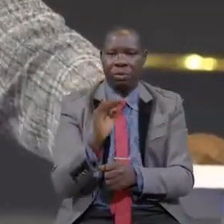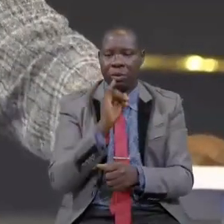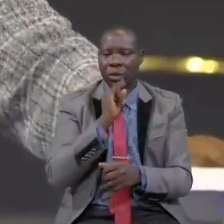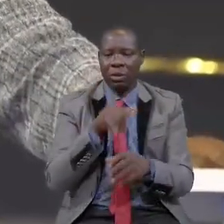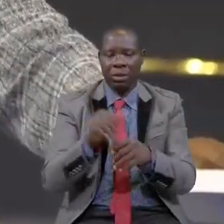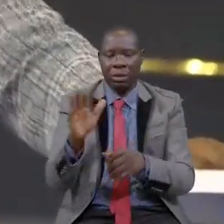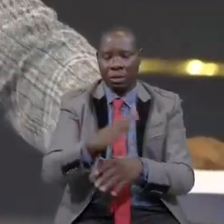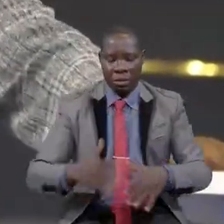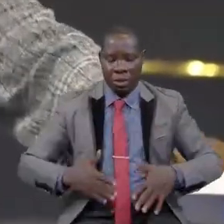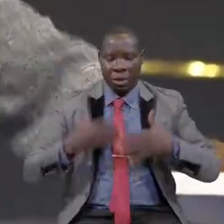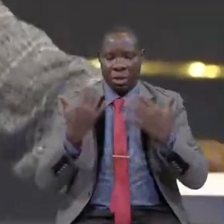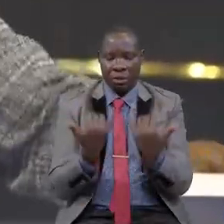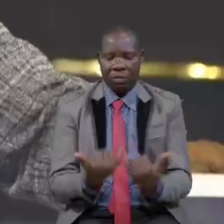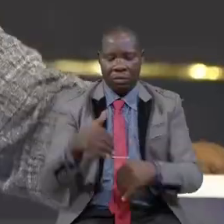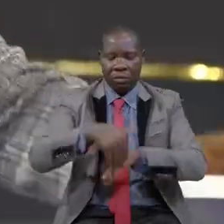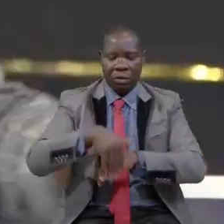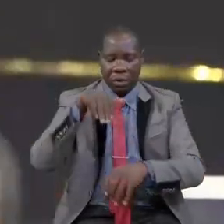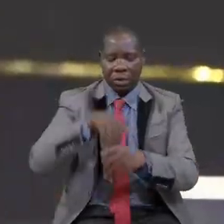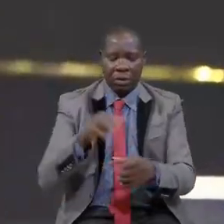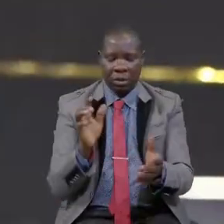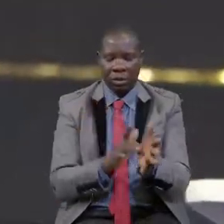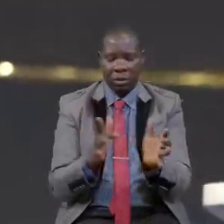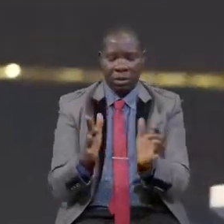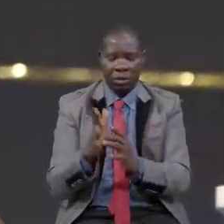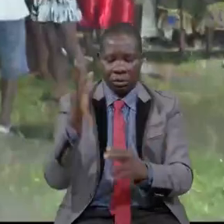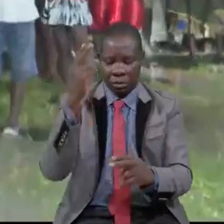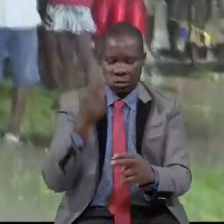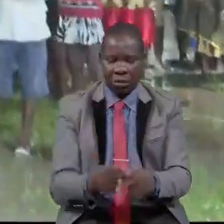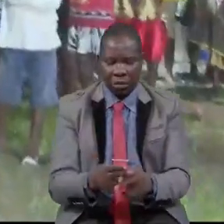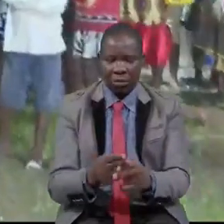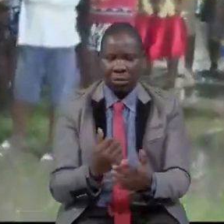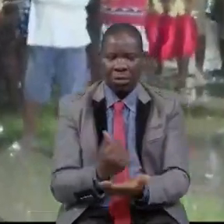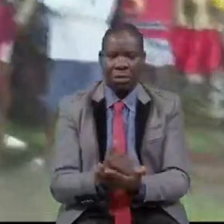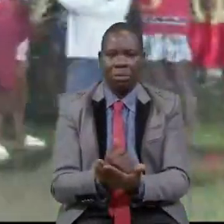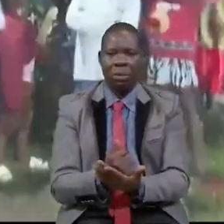ta vie ce soir, au nom de Jésus.